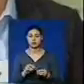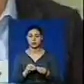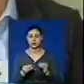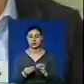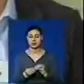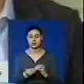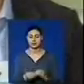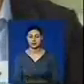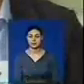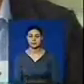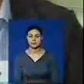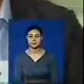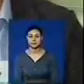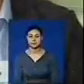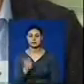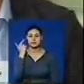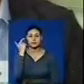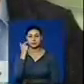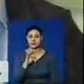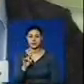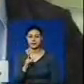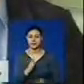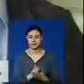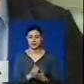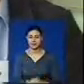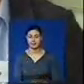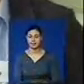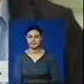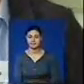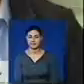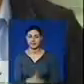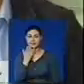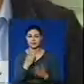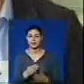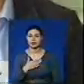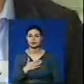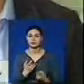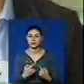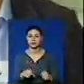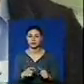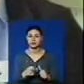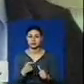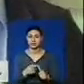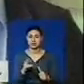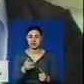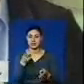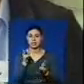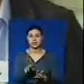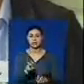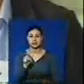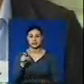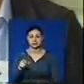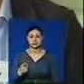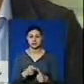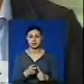პრობლემატიკასთან, რომელიც დღესდღეობით განათლების სექტორში არსებობს. ამიტომ მე ჩემი ასოციაციის სახელი და კიდევ დანარჩენი ასოციაციების